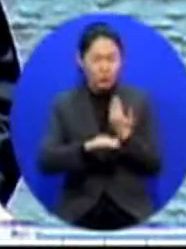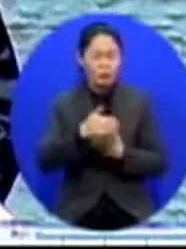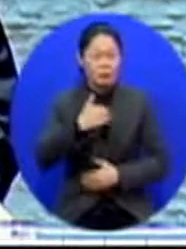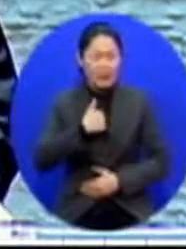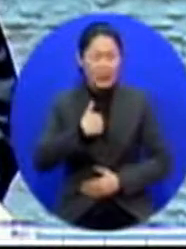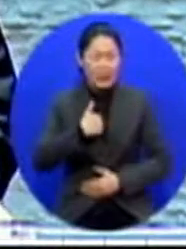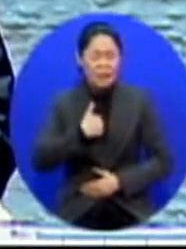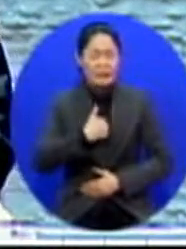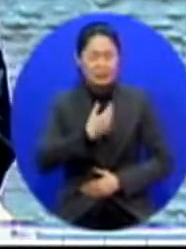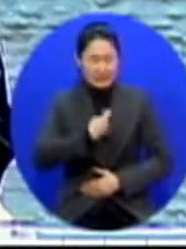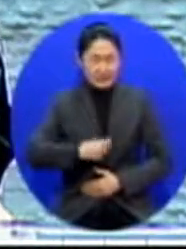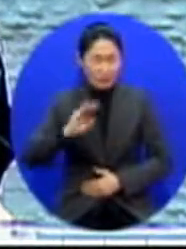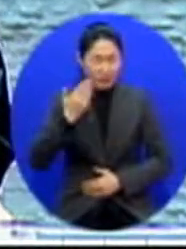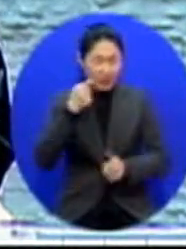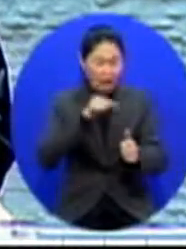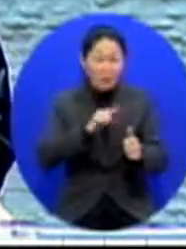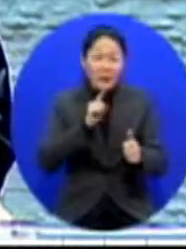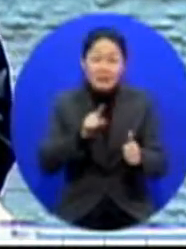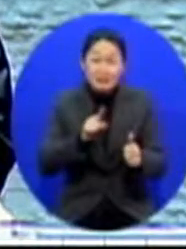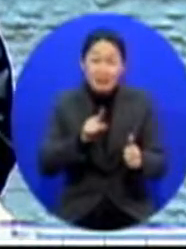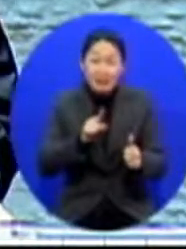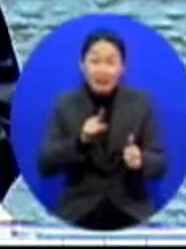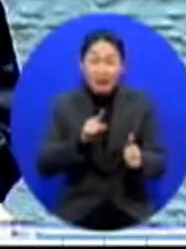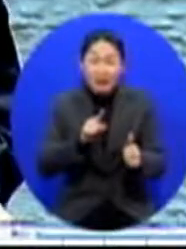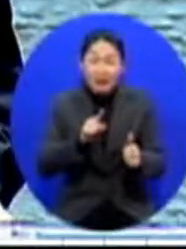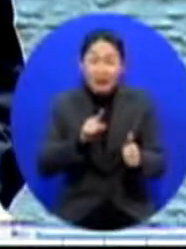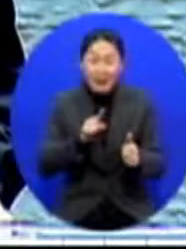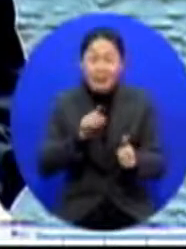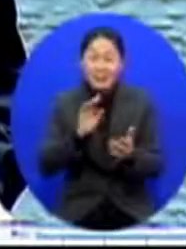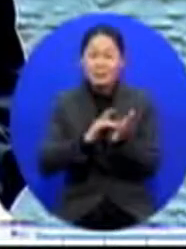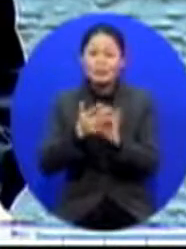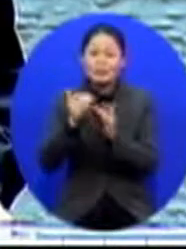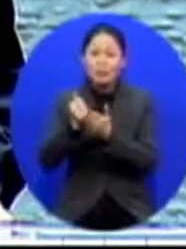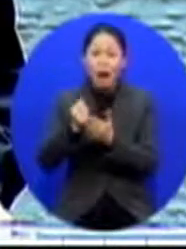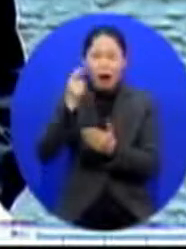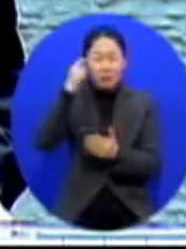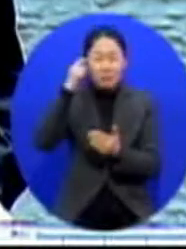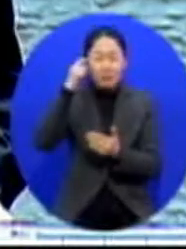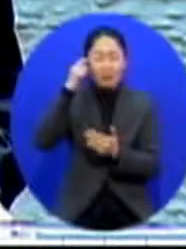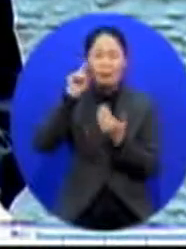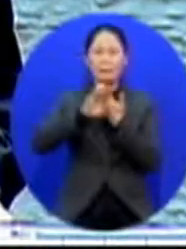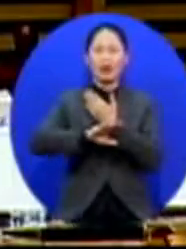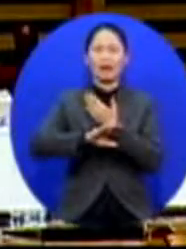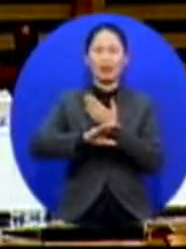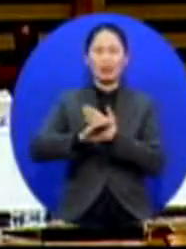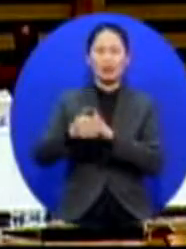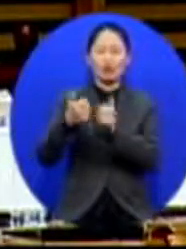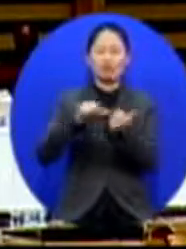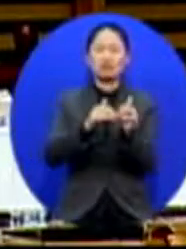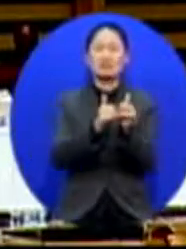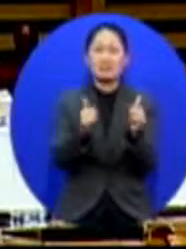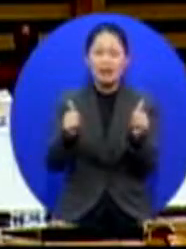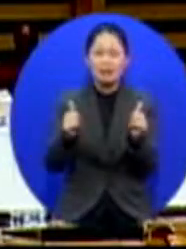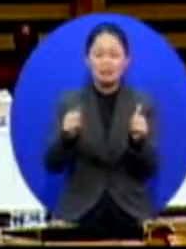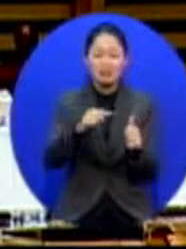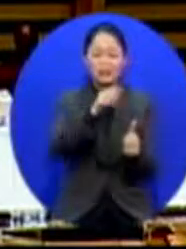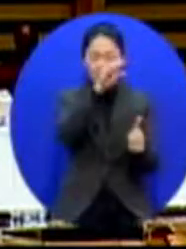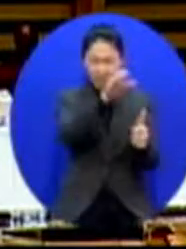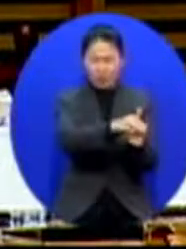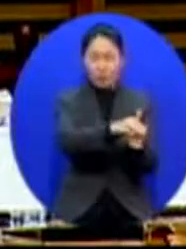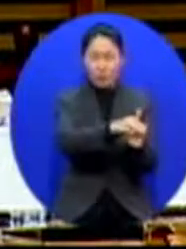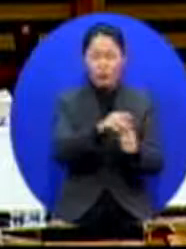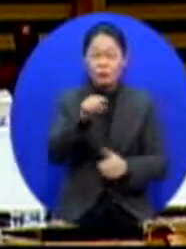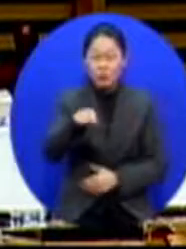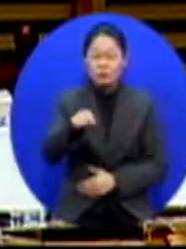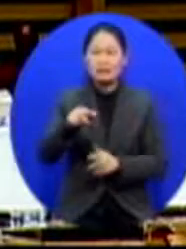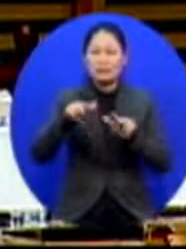제자가 되라 그러셨죠 예수님께서 뜻밖의 죽은 자들의 죽은 자 들에게 맡기고